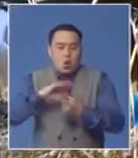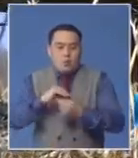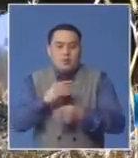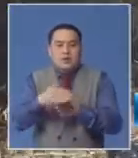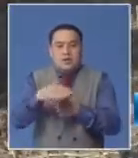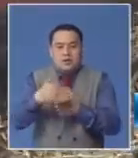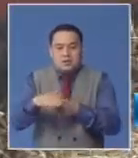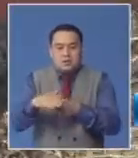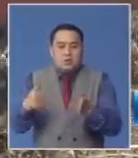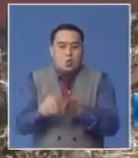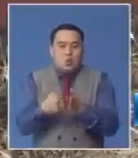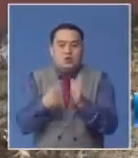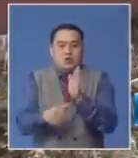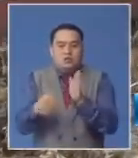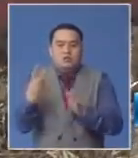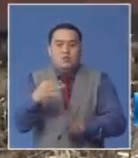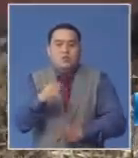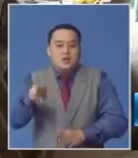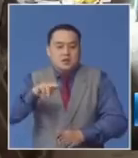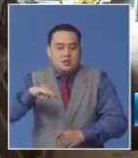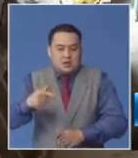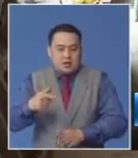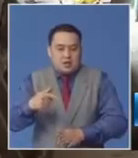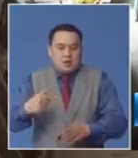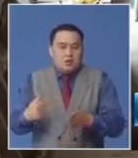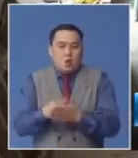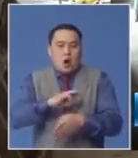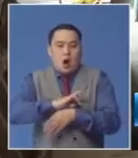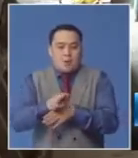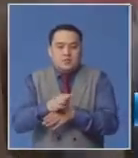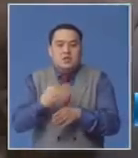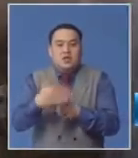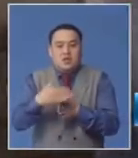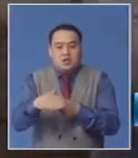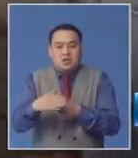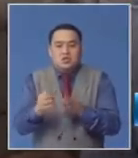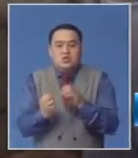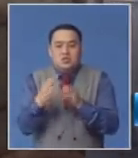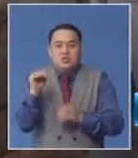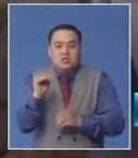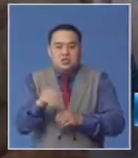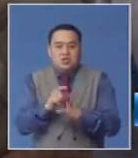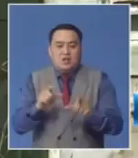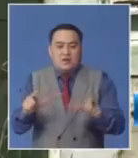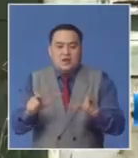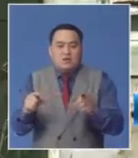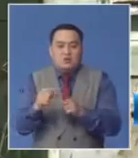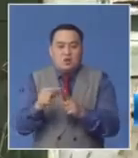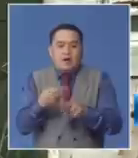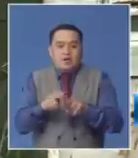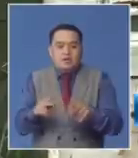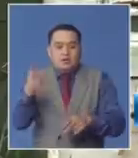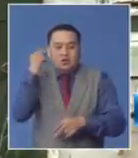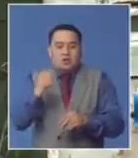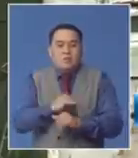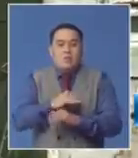микрокредитования до шестидесяти двух миллиардов тем самым довести охват микрокредитования до 14 тысяч человек к слову эта цифра больше